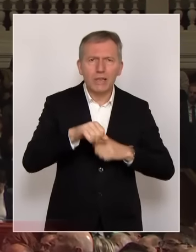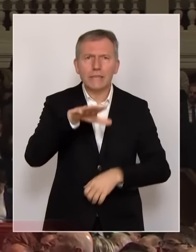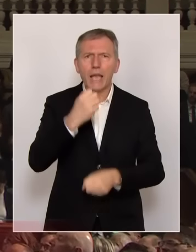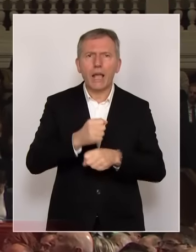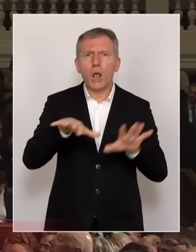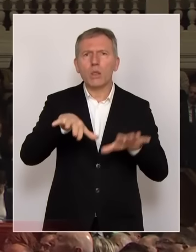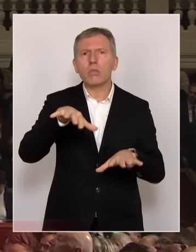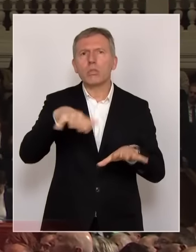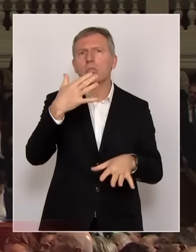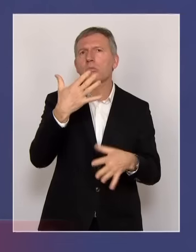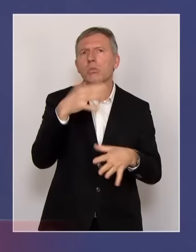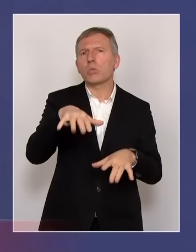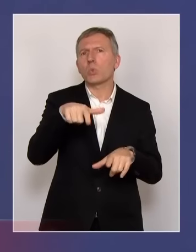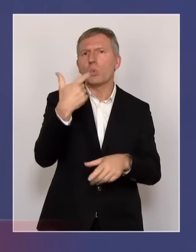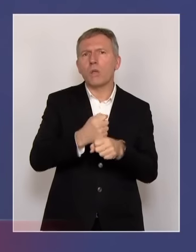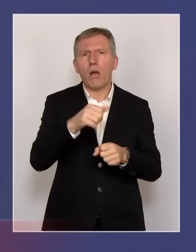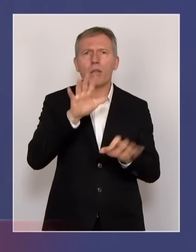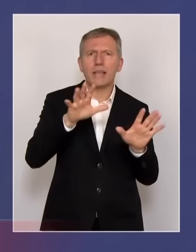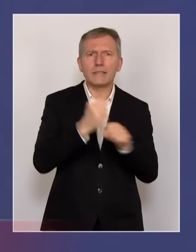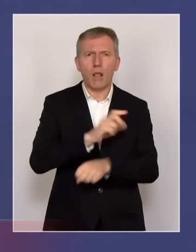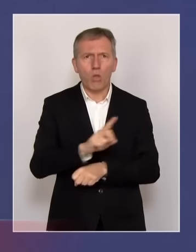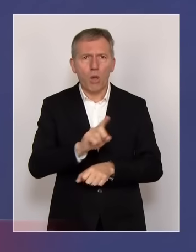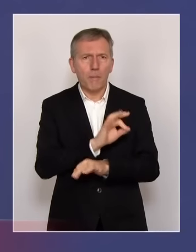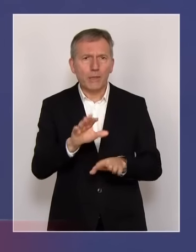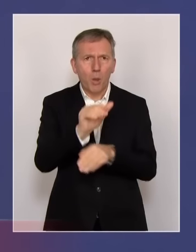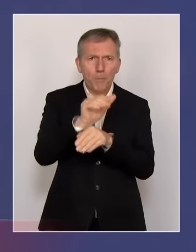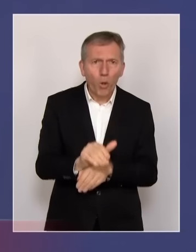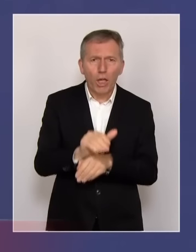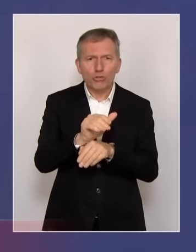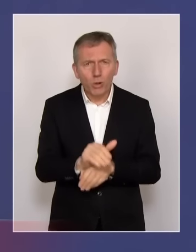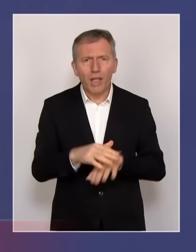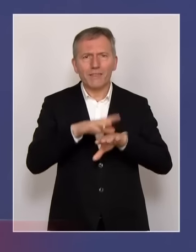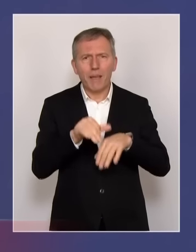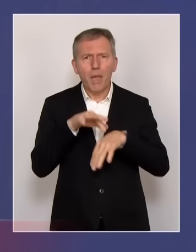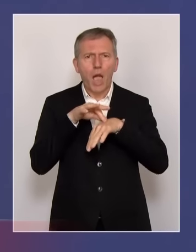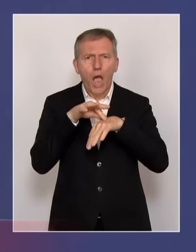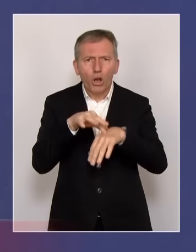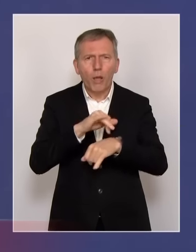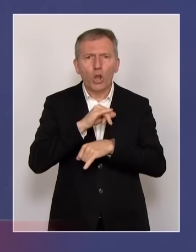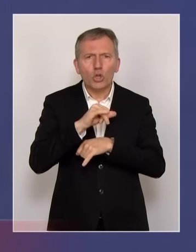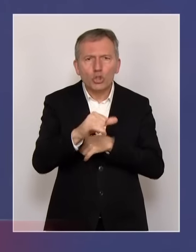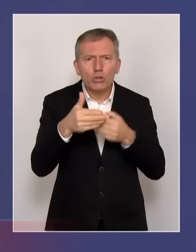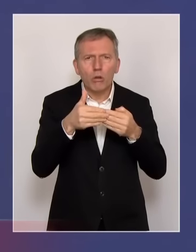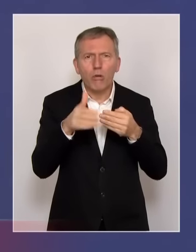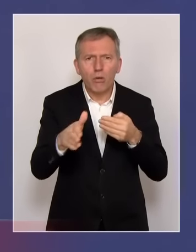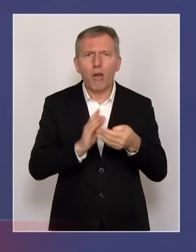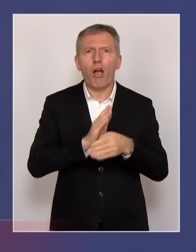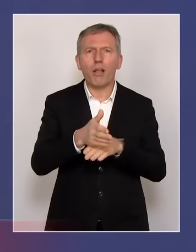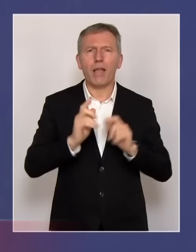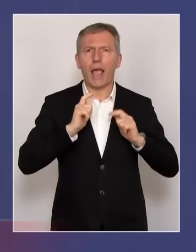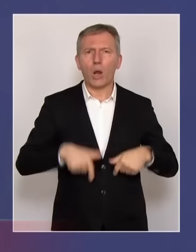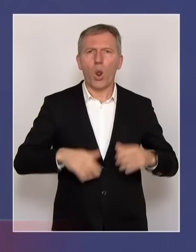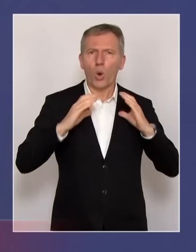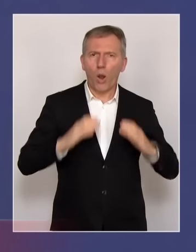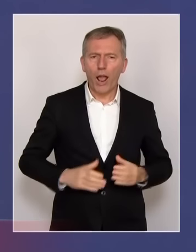ans personne je pense de censé on le protège dans la famille on l'accompagne jusqu'aux portes de l'école puis du collège et on le